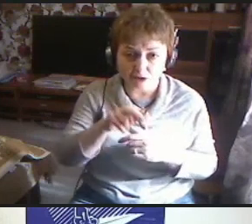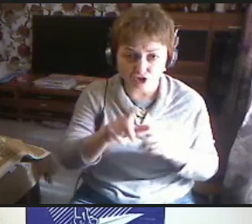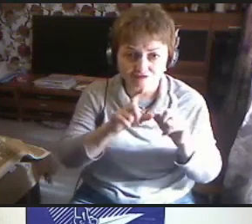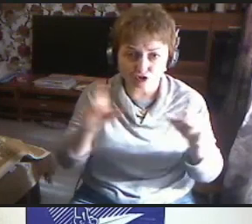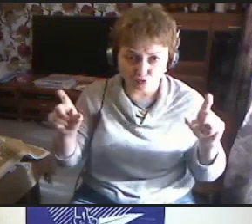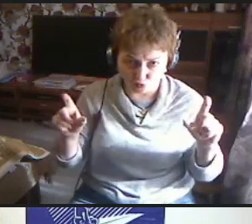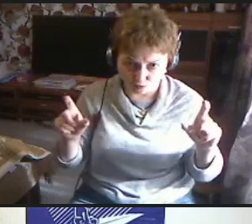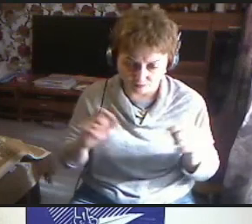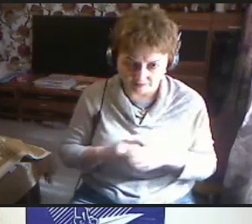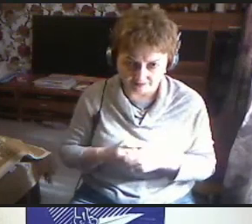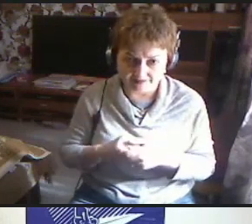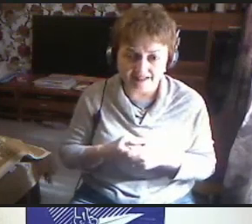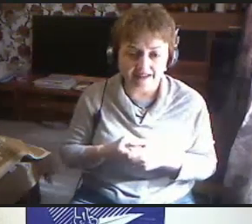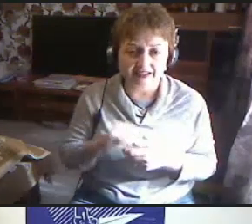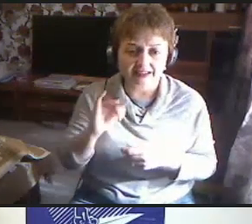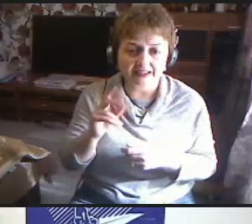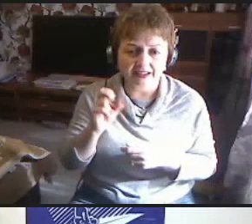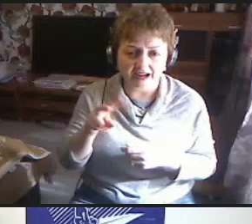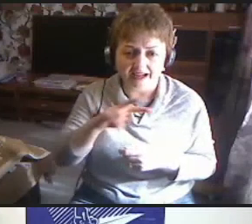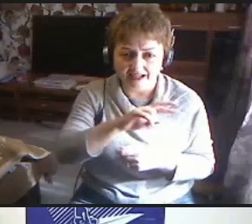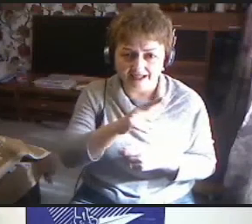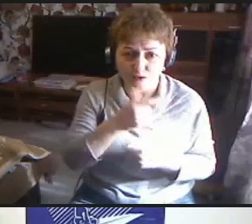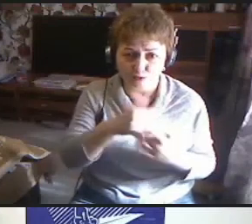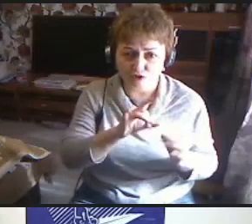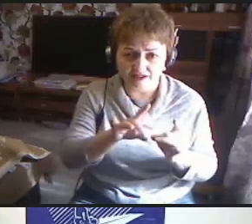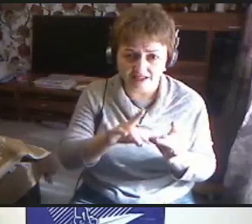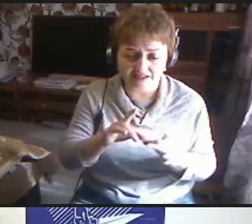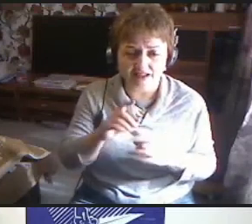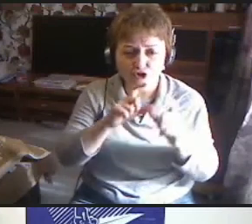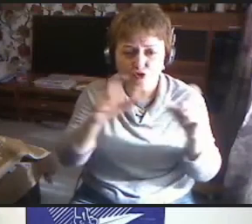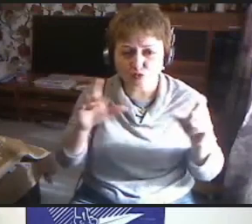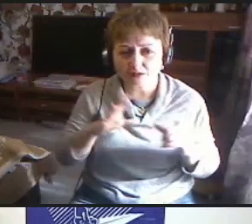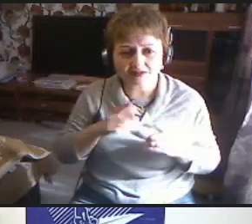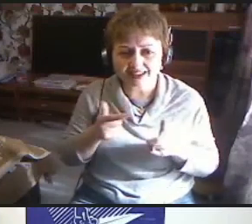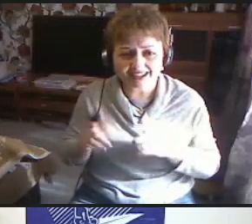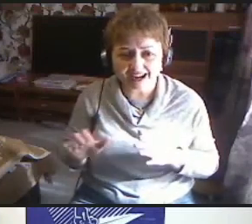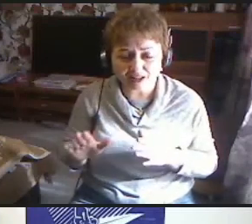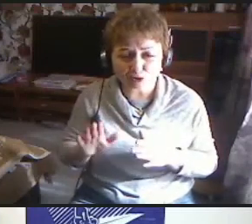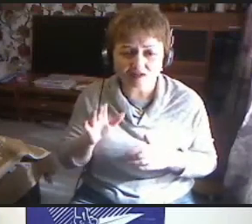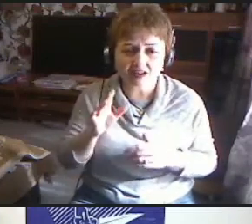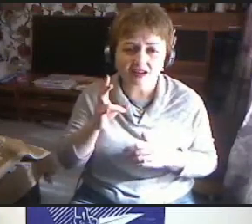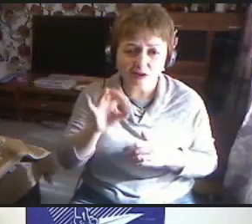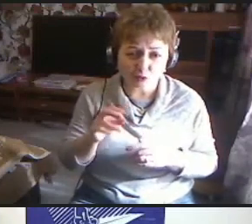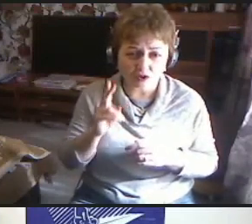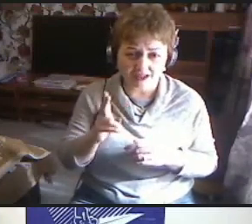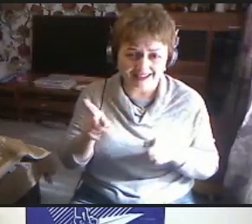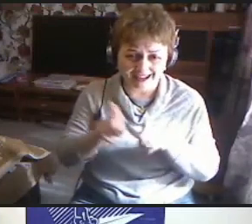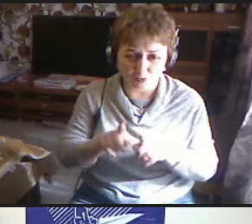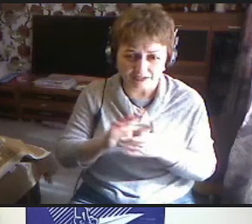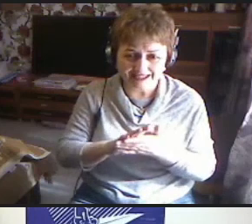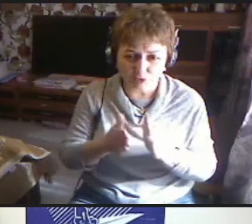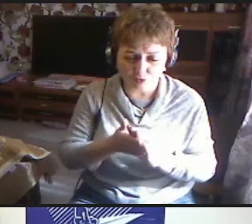школу. И, как Линя уже говорил, действительно, школа бывает не готова, но к такой